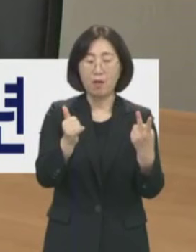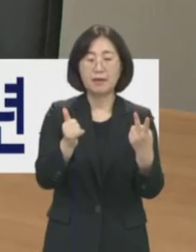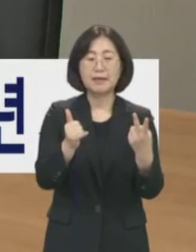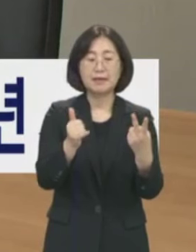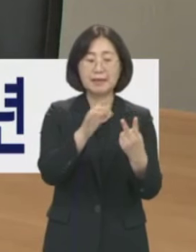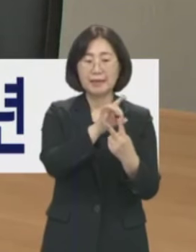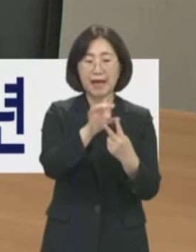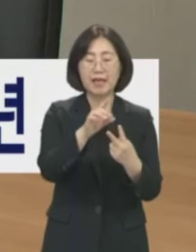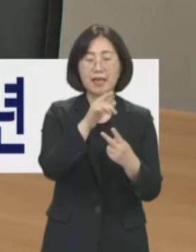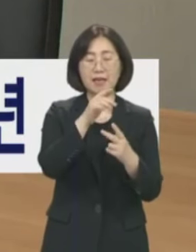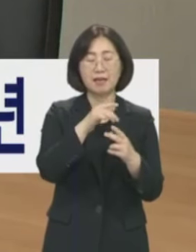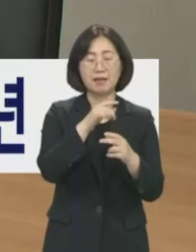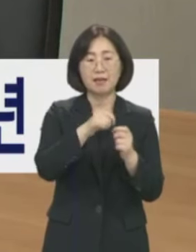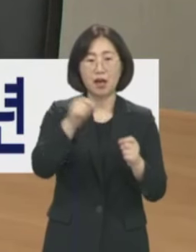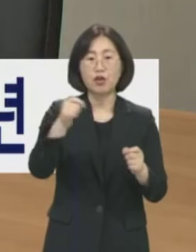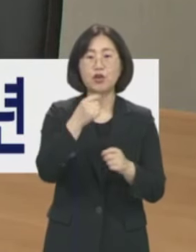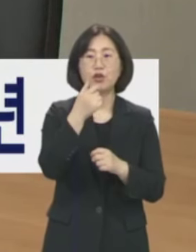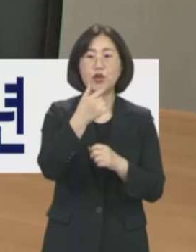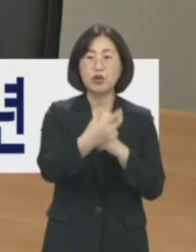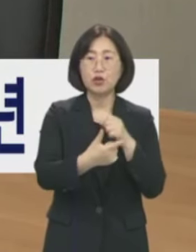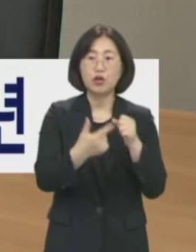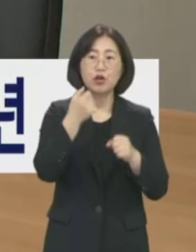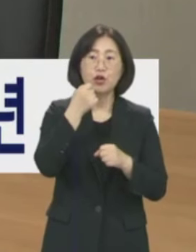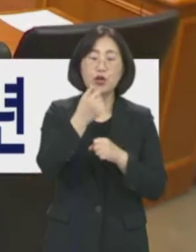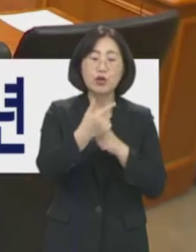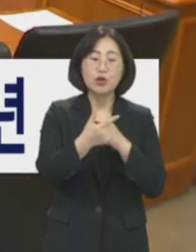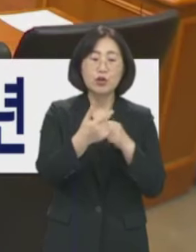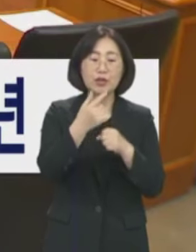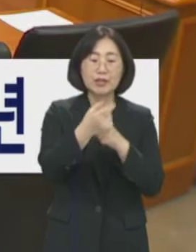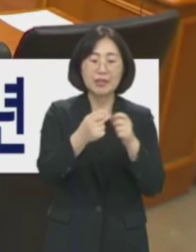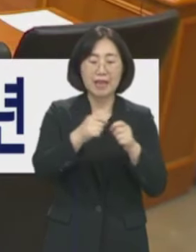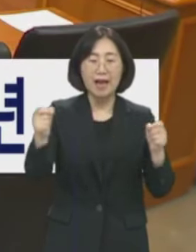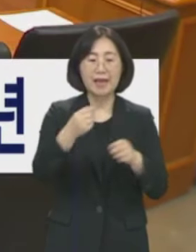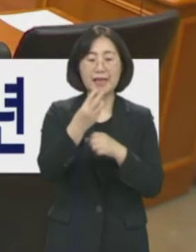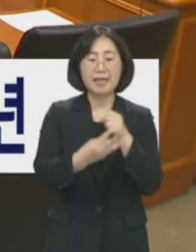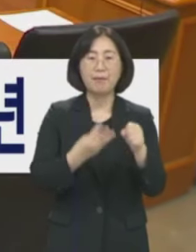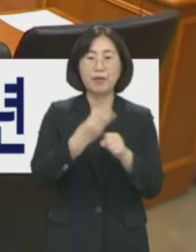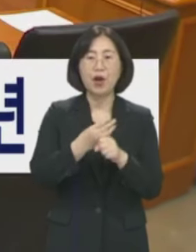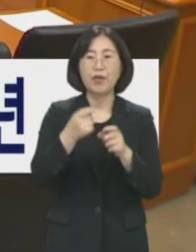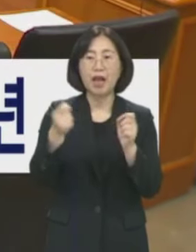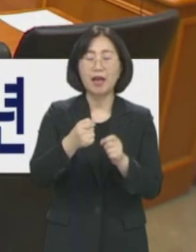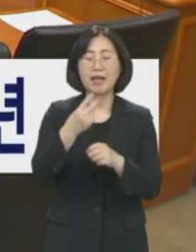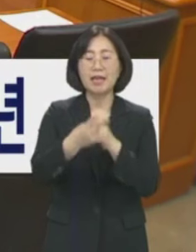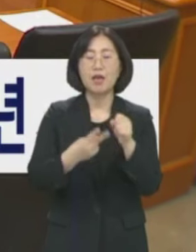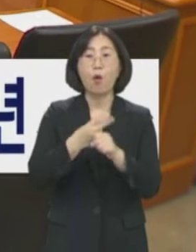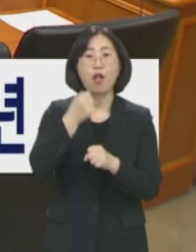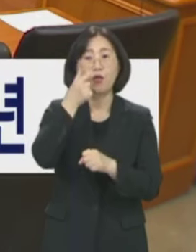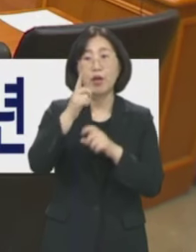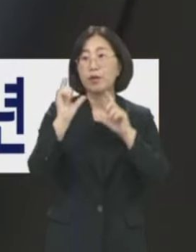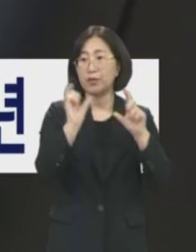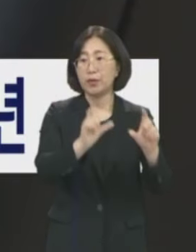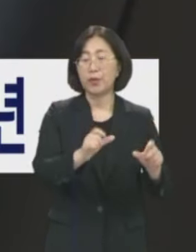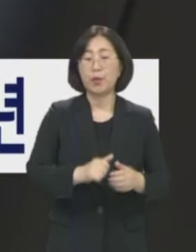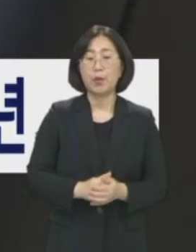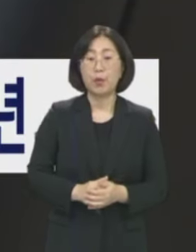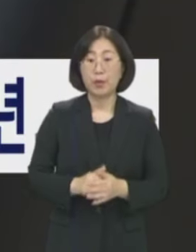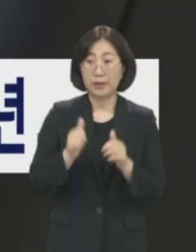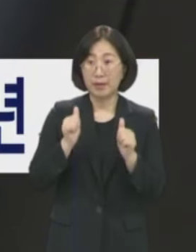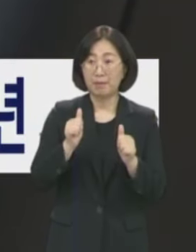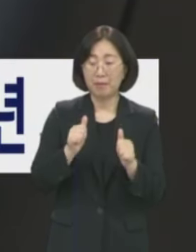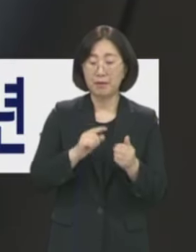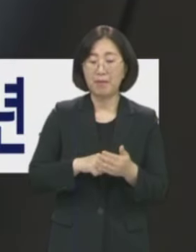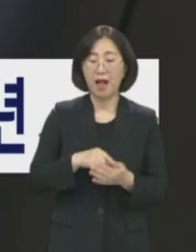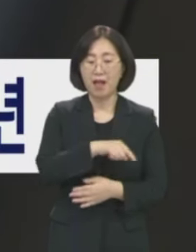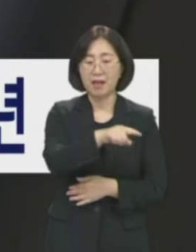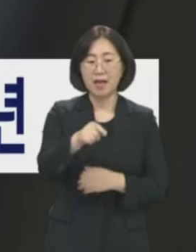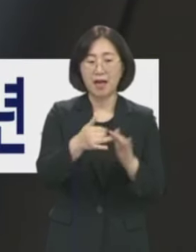각각 장기 2년 6월에서 단기 2년, 장기 3년에서 단기 2년 6개월을 선고했습니다. 재판부는